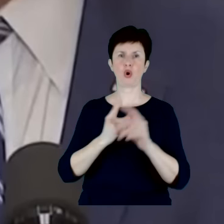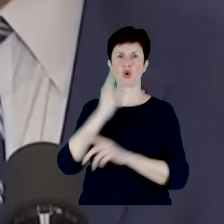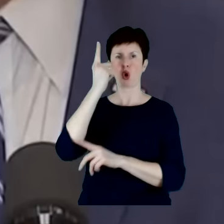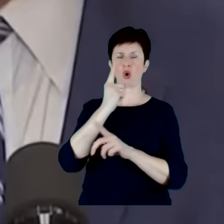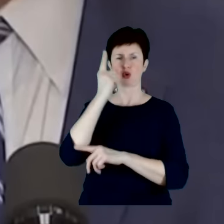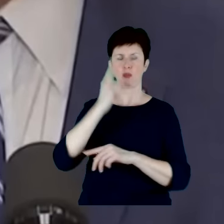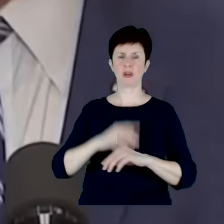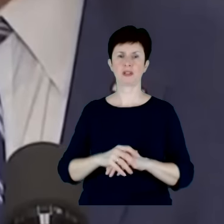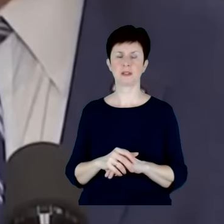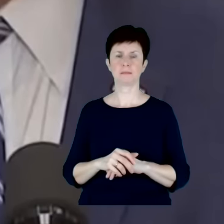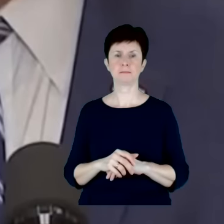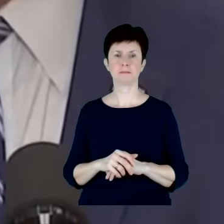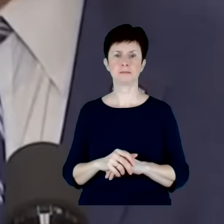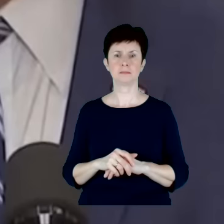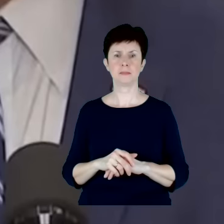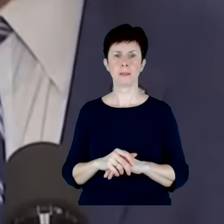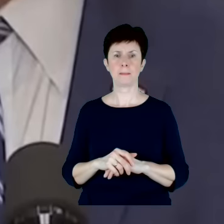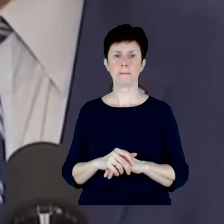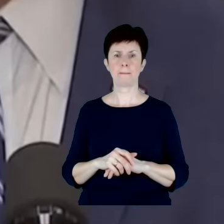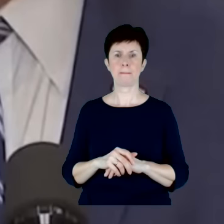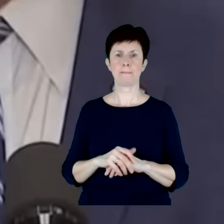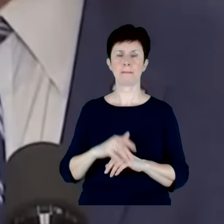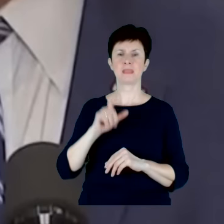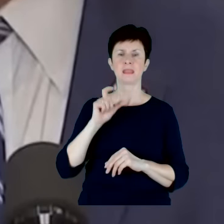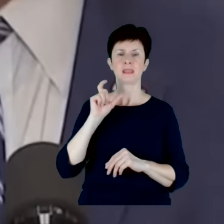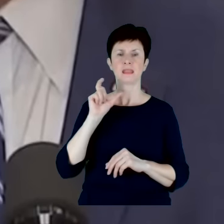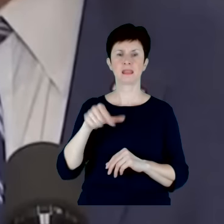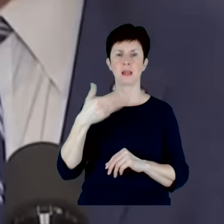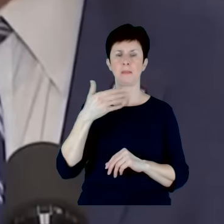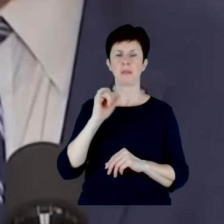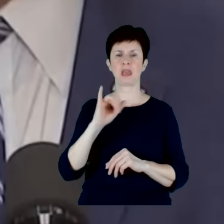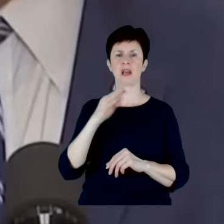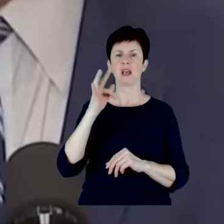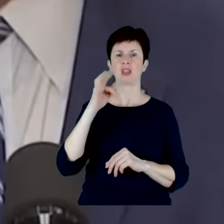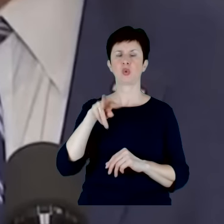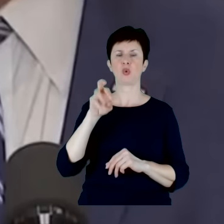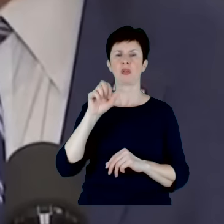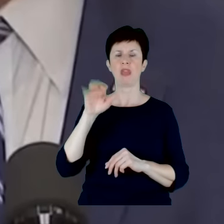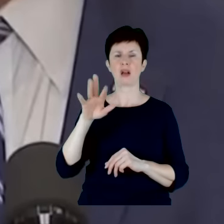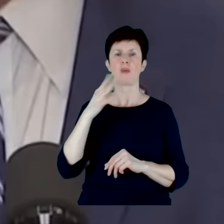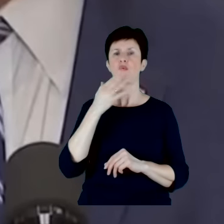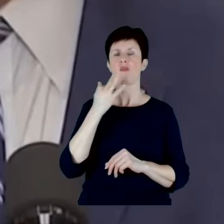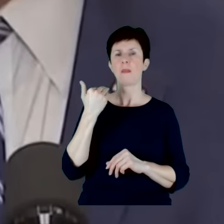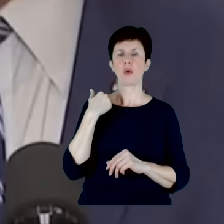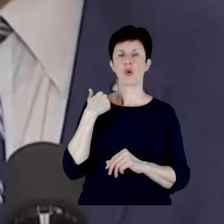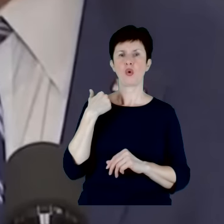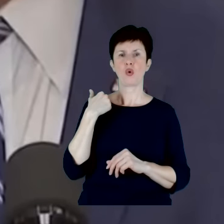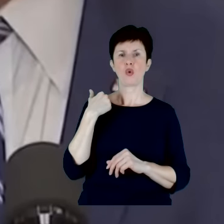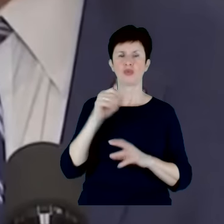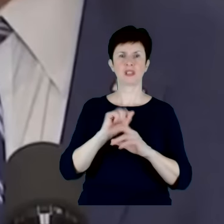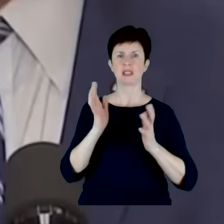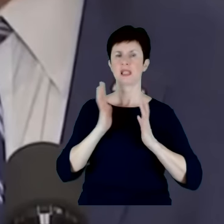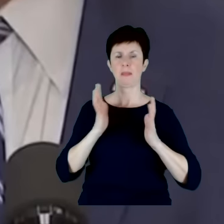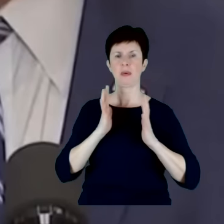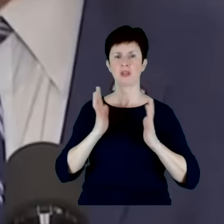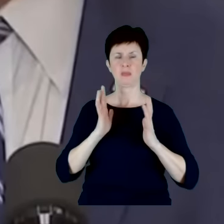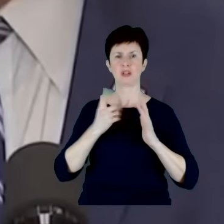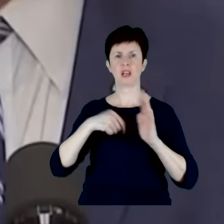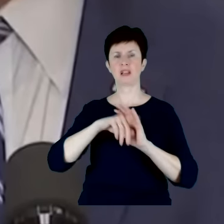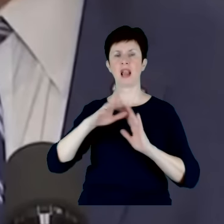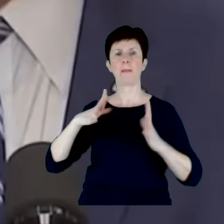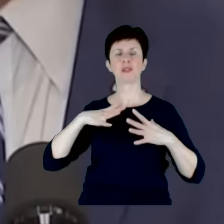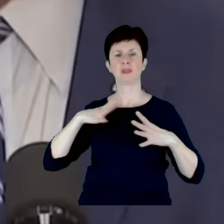Izby Reprezentantów, republikanin Mike Turner, mówił wręcz o zagrożeniu dla bezpieczeństwa narodowego. O